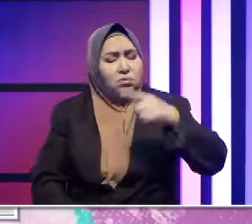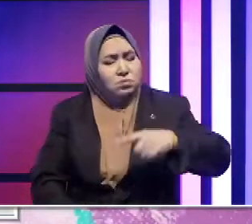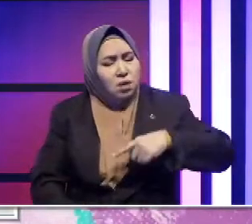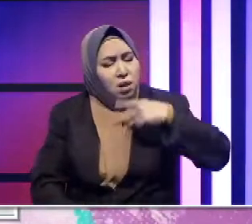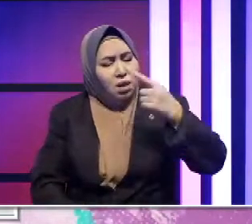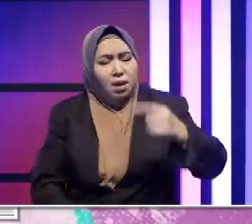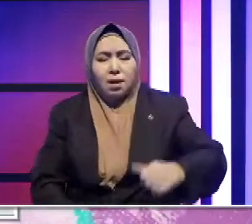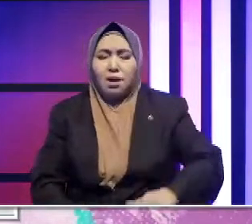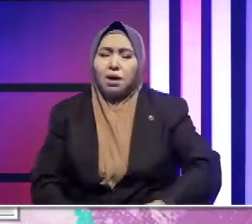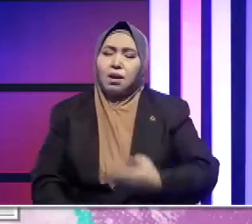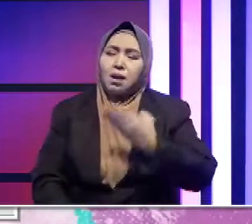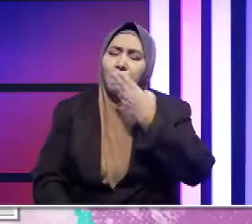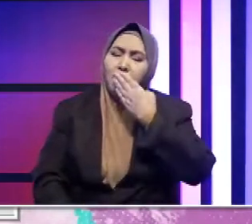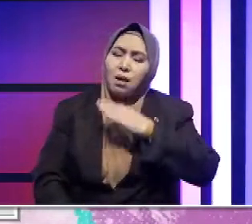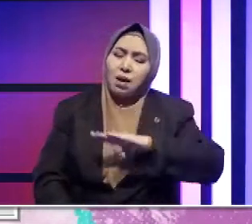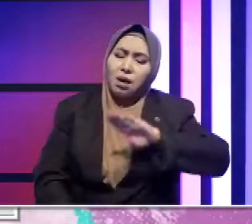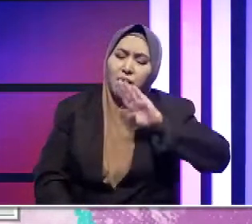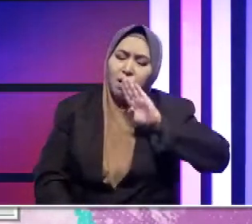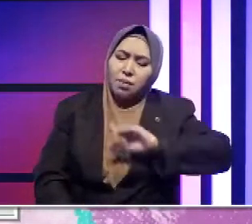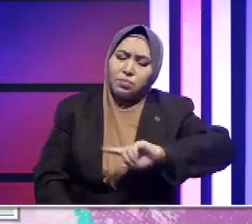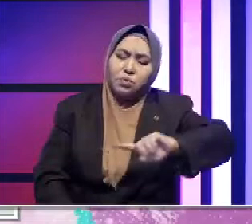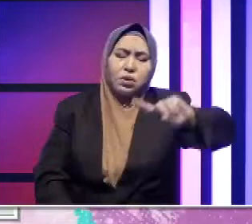الحمد لله،